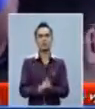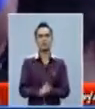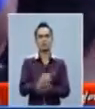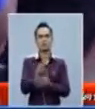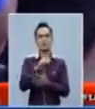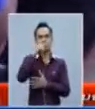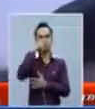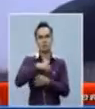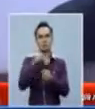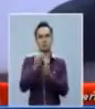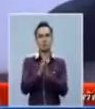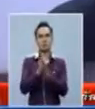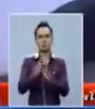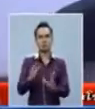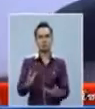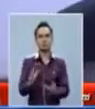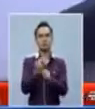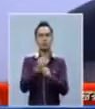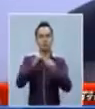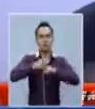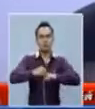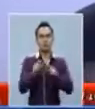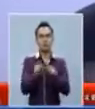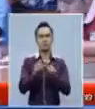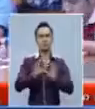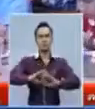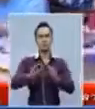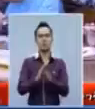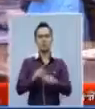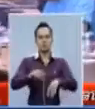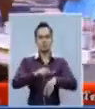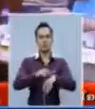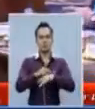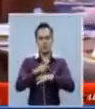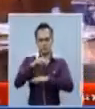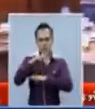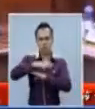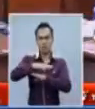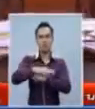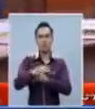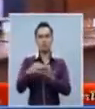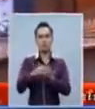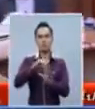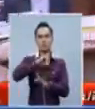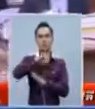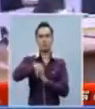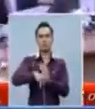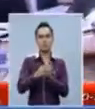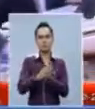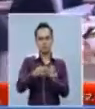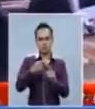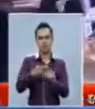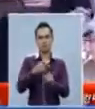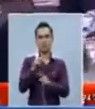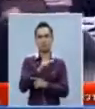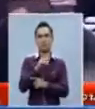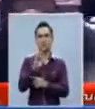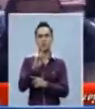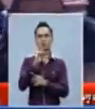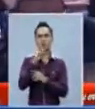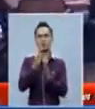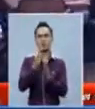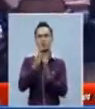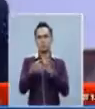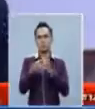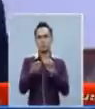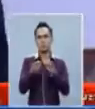ทยพรีเมียร์ลีกค่ะก็มีมตินะคะให้ยืดเวลาไปจนถึง 17:00 นของวันจันทร์ที่8กุมภาพันธ์นี้หากสโมสรเพื่อนตำรวจ